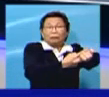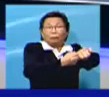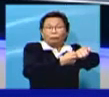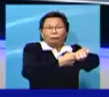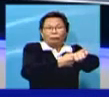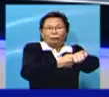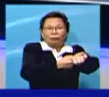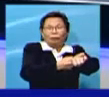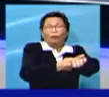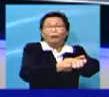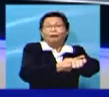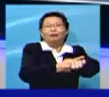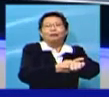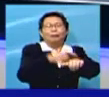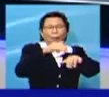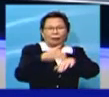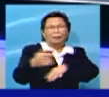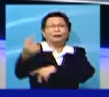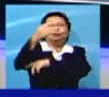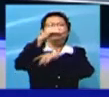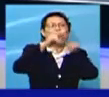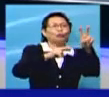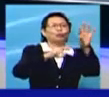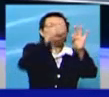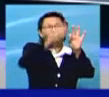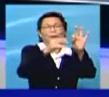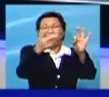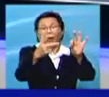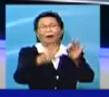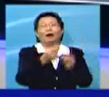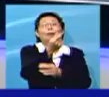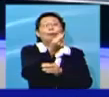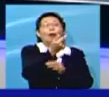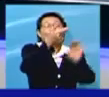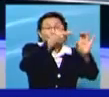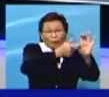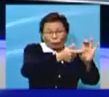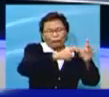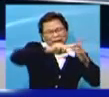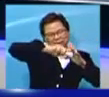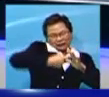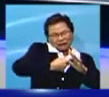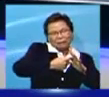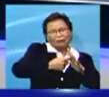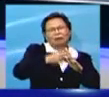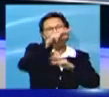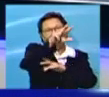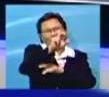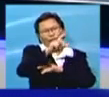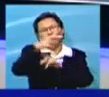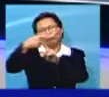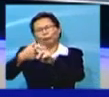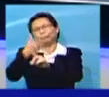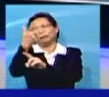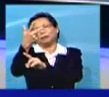pelaksanaan mekanisme itu ialah pada 29 Mac dan harga tersebut berkuat kuasa 30 Mac.